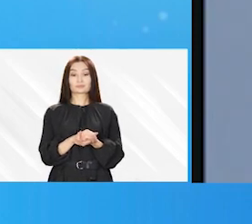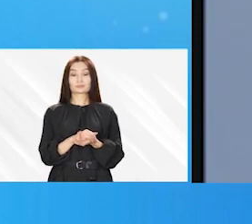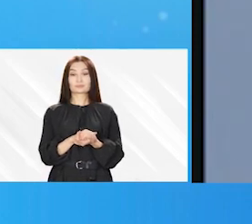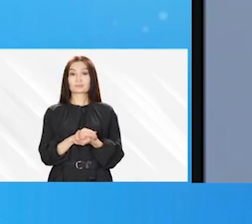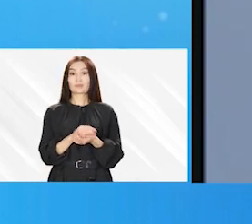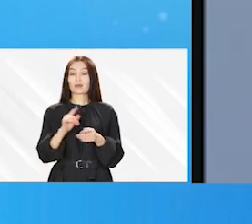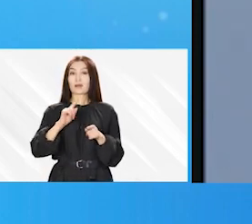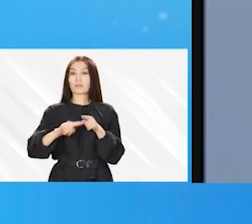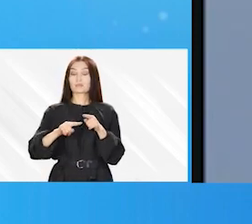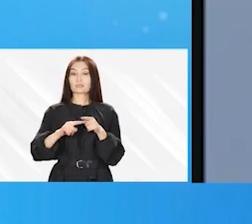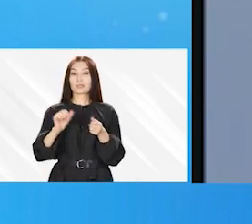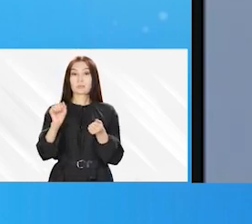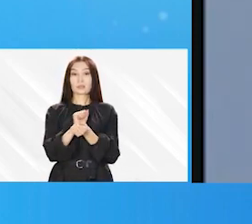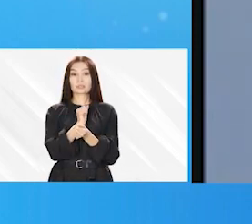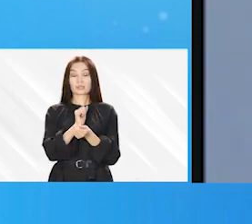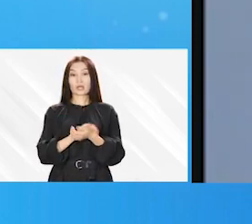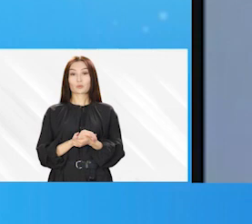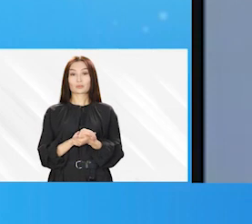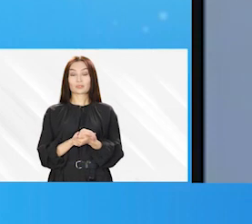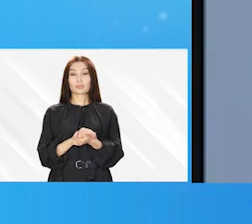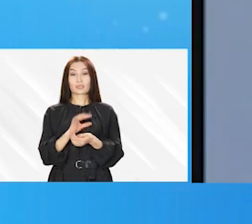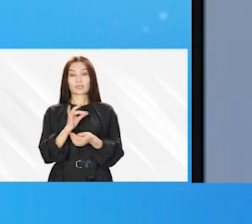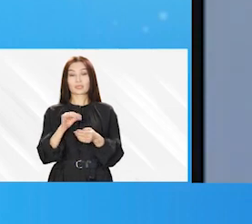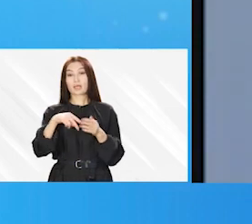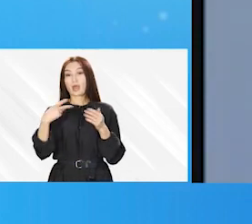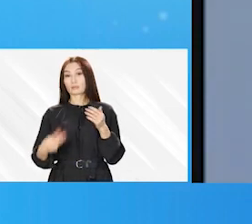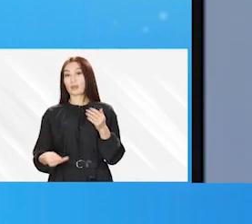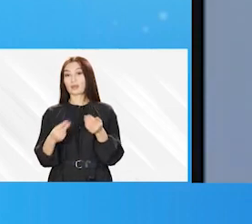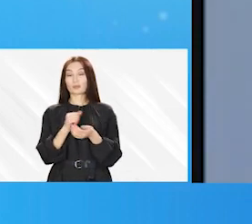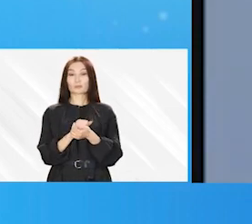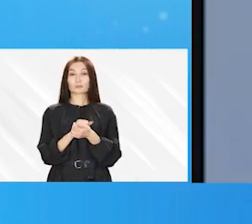быстро подсыхают и отпадают